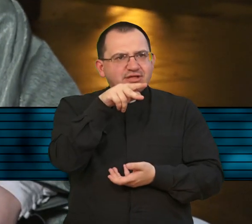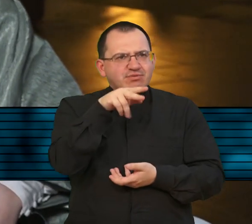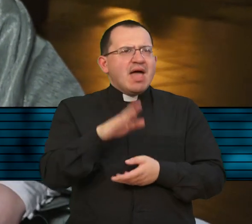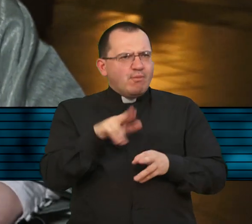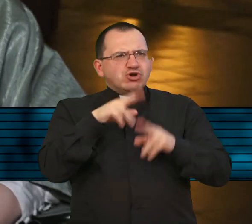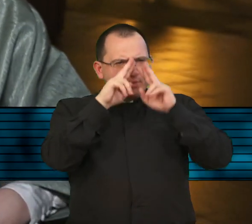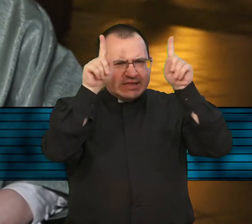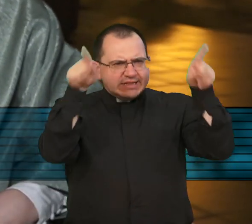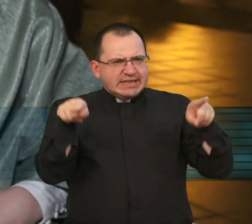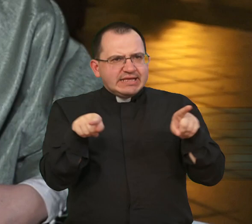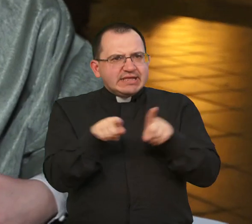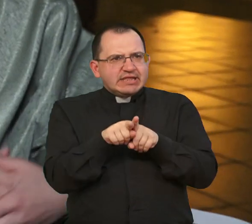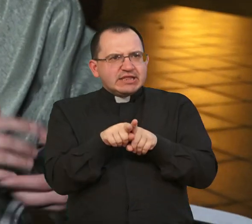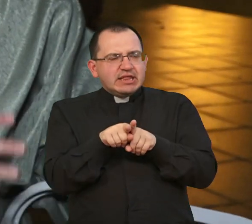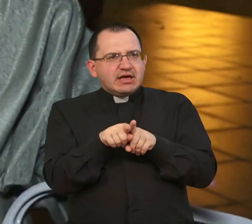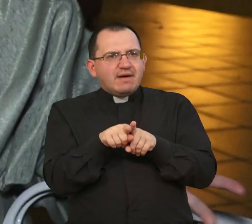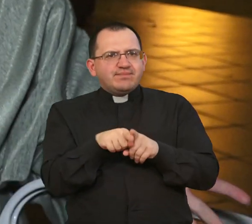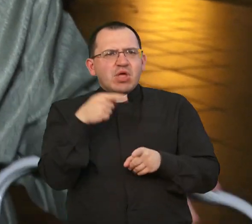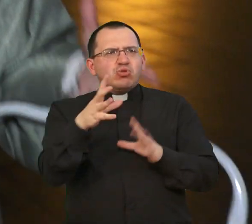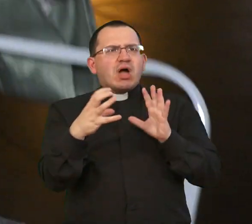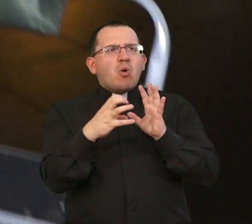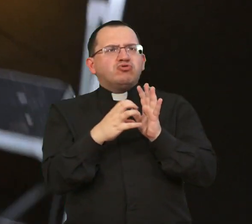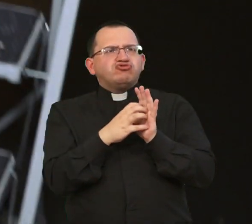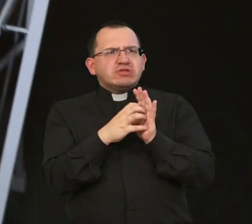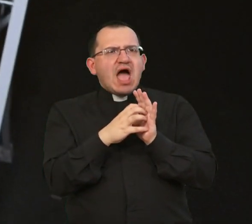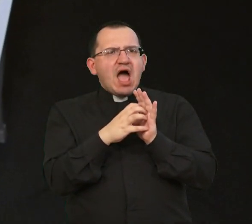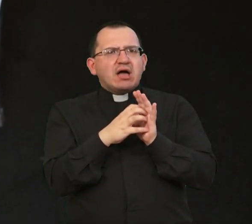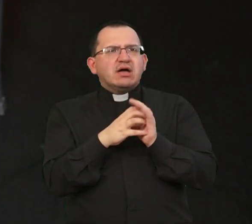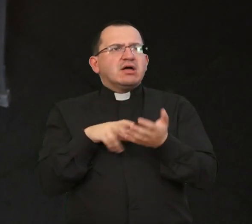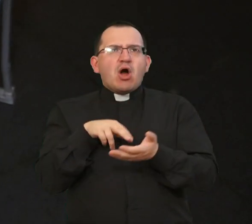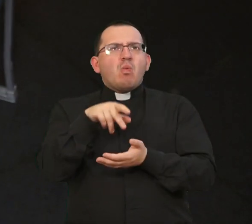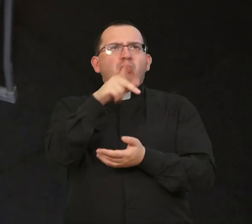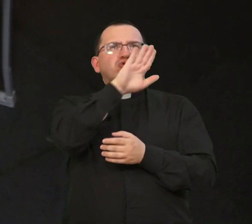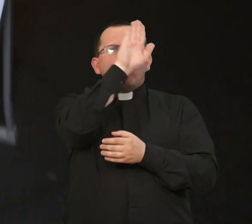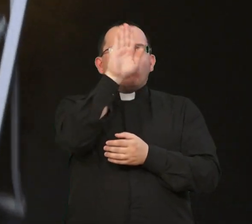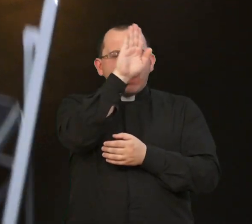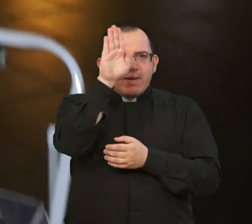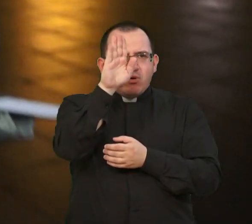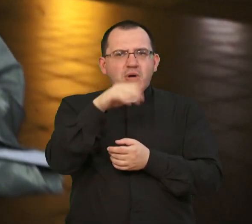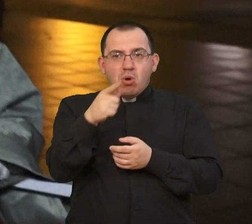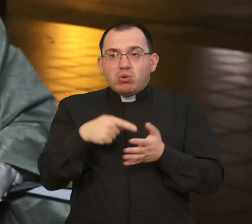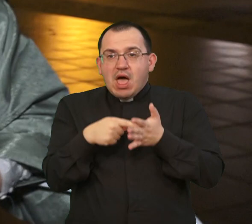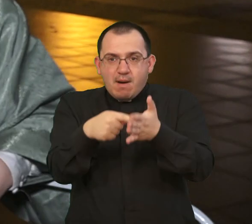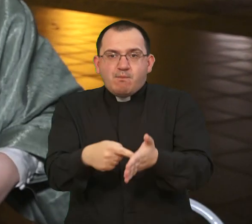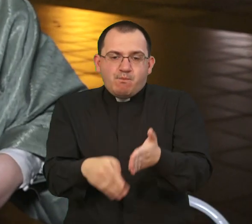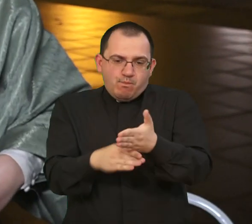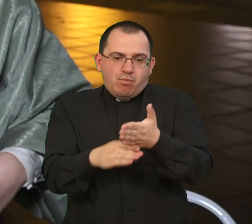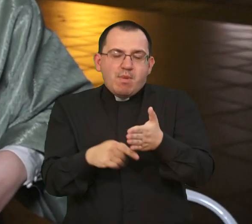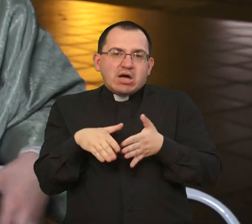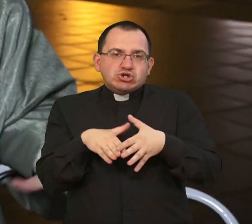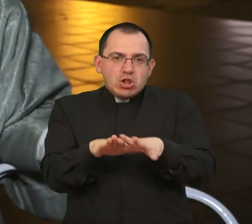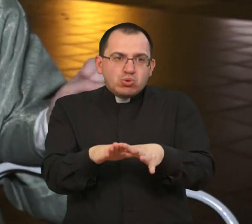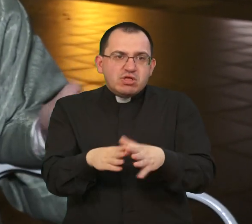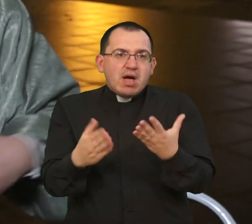ikonografiji prikazuju kao put u nebo, ona ljudima pomaže da kroz